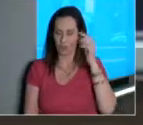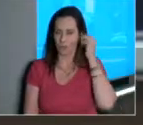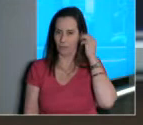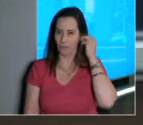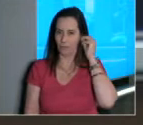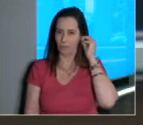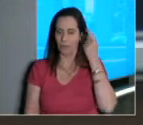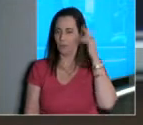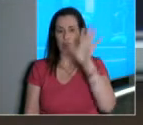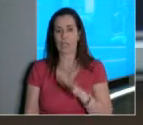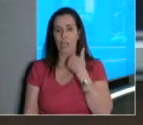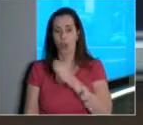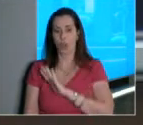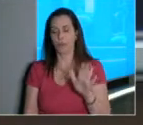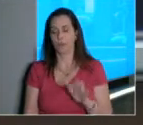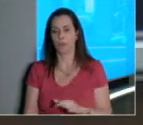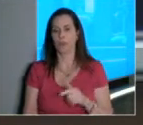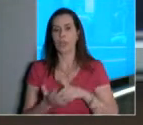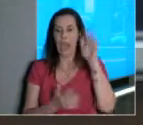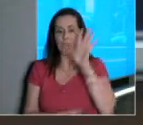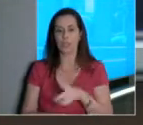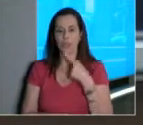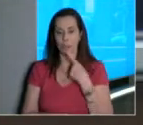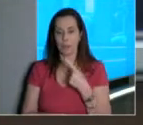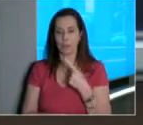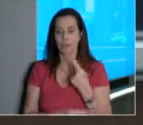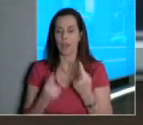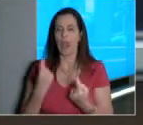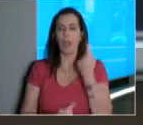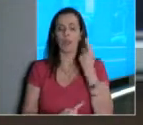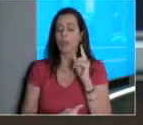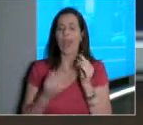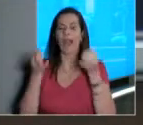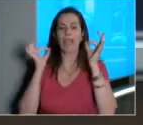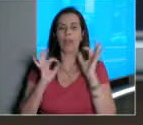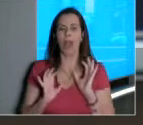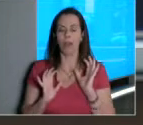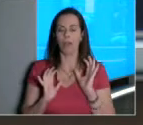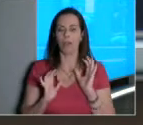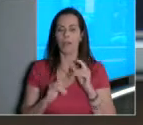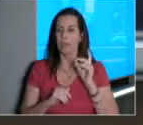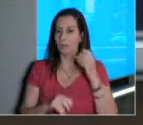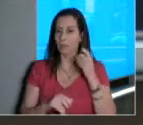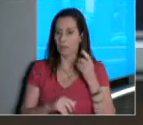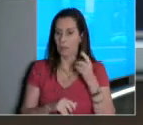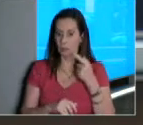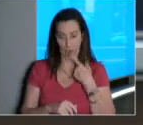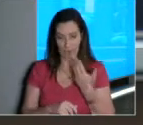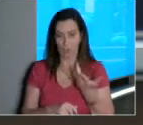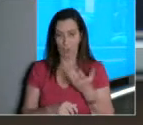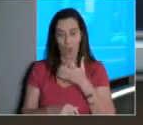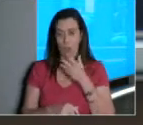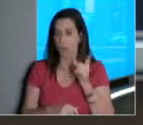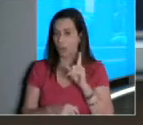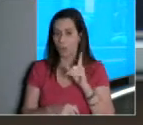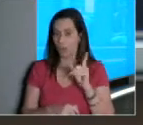חושב שהסרט לא טוב. אוקיי. כי הסרט מדבר על היוצאת מן הכלל שמעידה על הכלל. אם תעשיית, נקרא לתעשיית היופי,